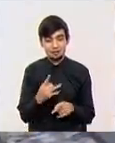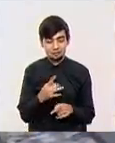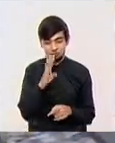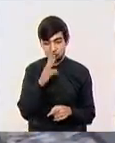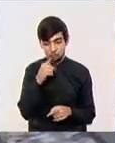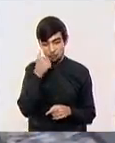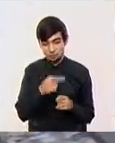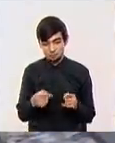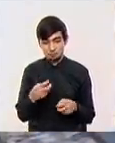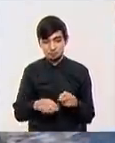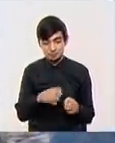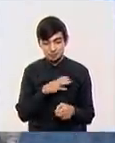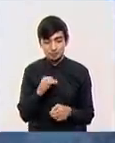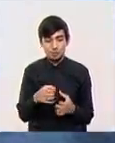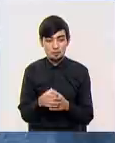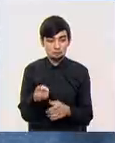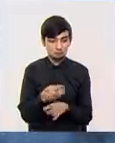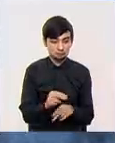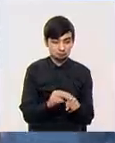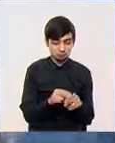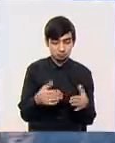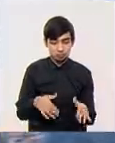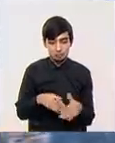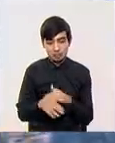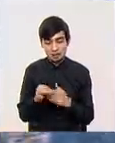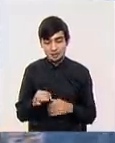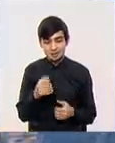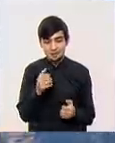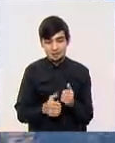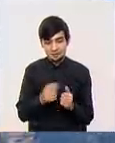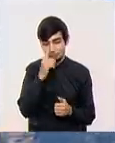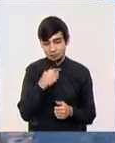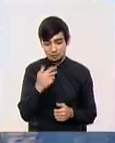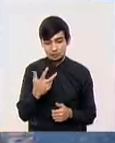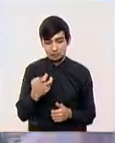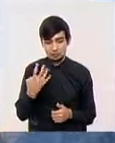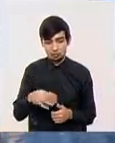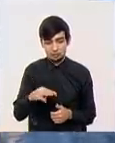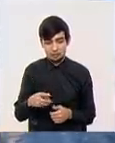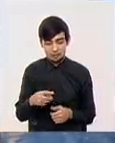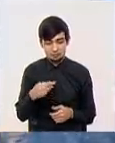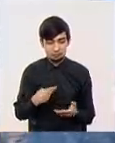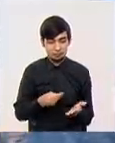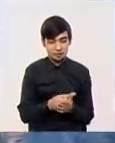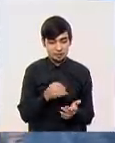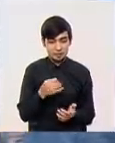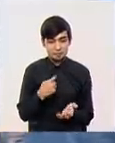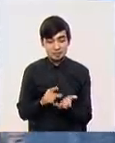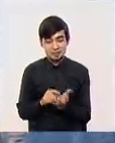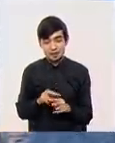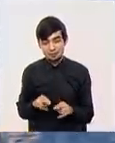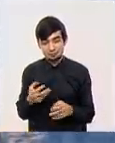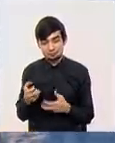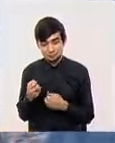орнатқан компания қалпына келтіріп кетті. Ал ай сайын әр пәтер 340 теңгеден төлеп отырамыз. Ол әрине мен сияқты азынаулық зейнетақы